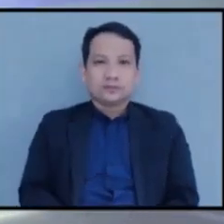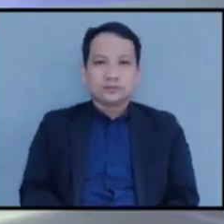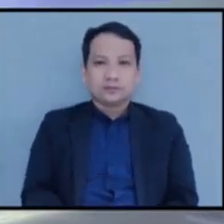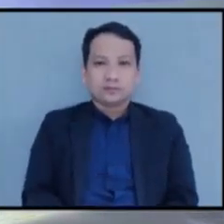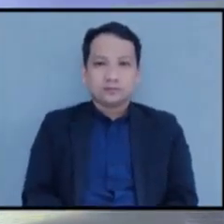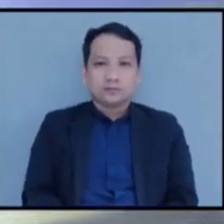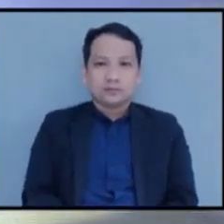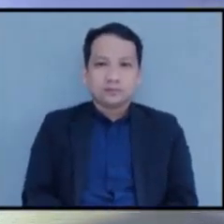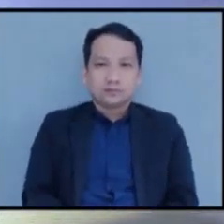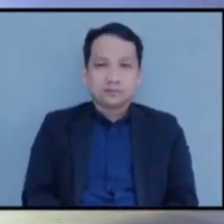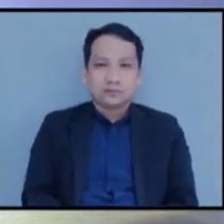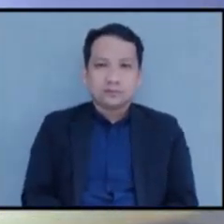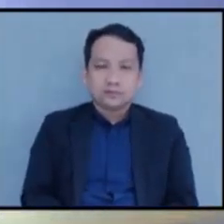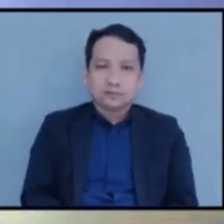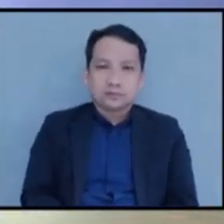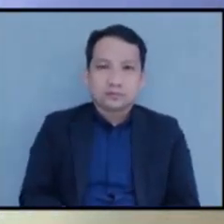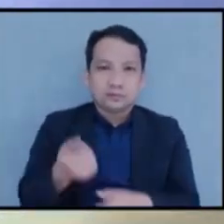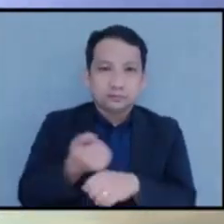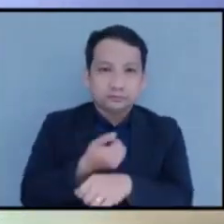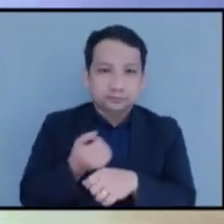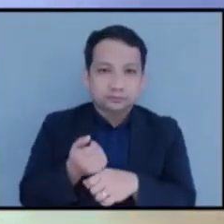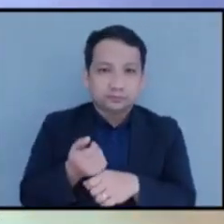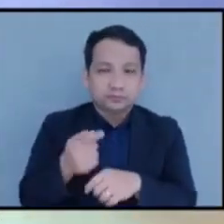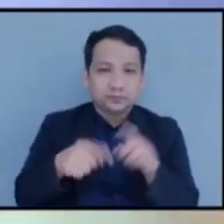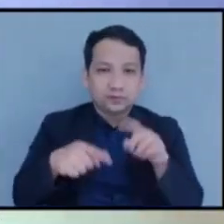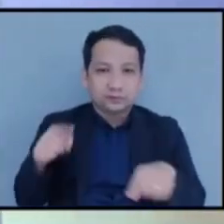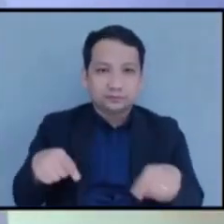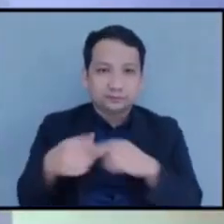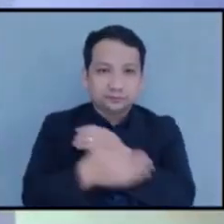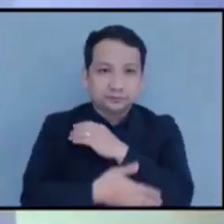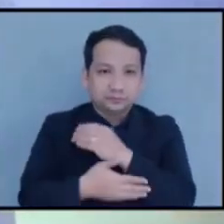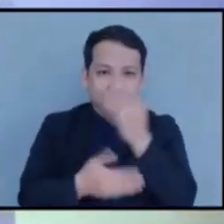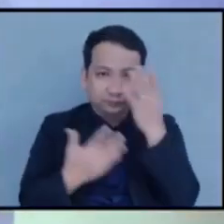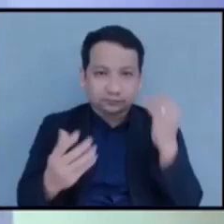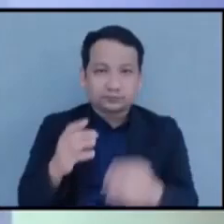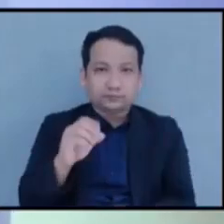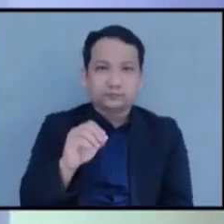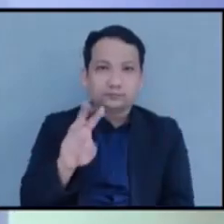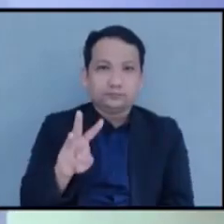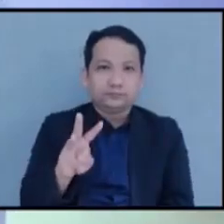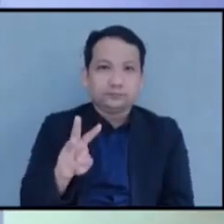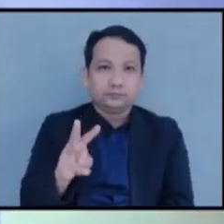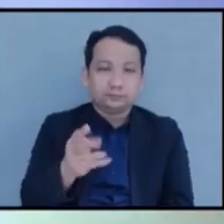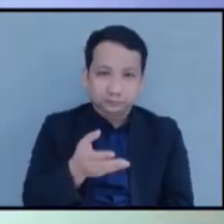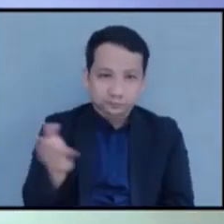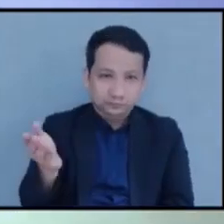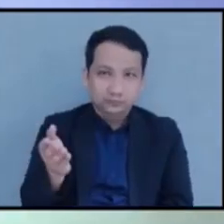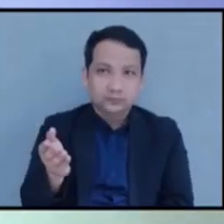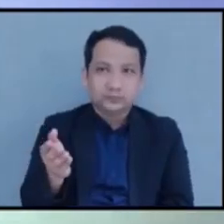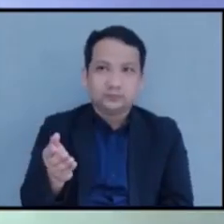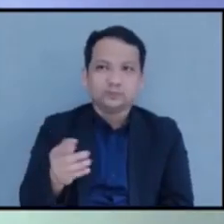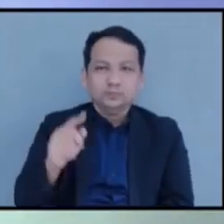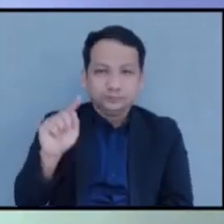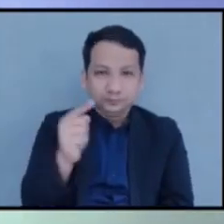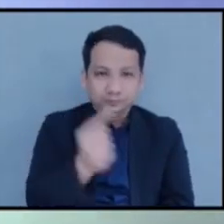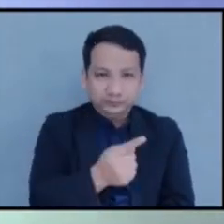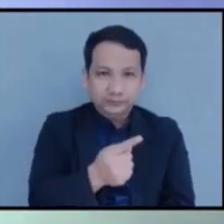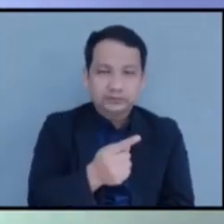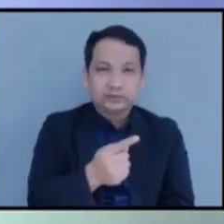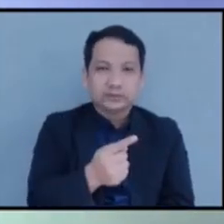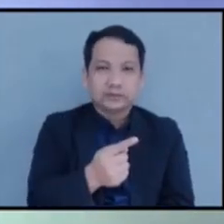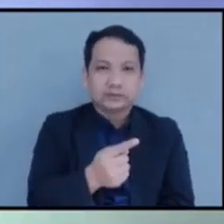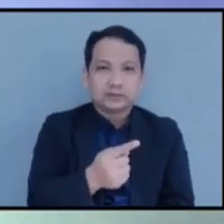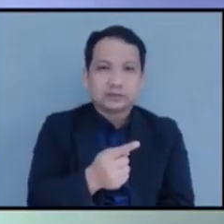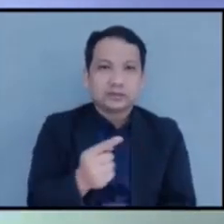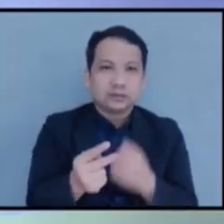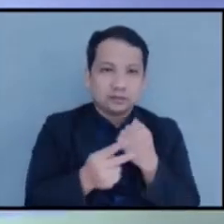Nagpapakahirap sa pagtatrabaho sa ibang bansa ang mga kababayan nating OFW, kaya dapat lang na bawat piso na kanilang kinikita ay